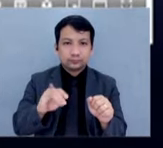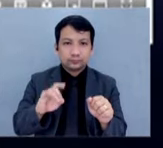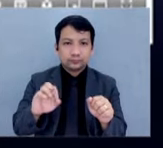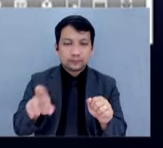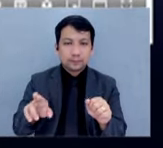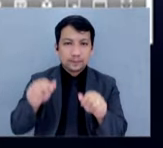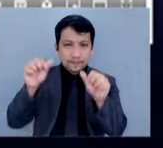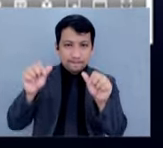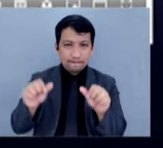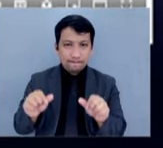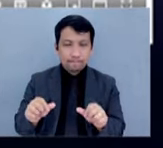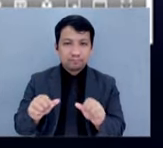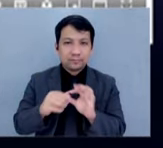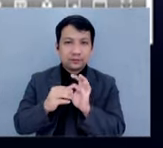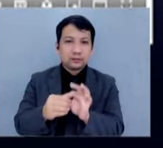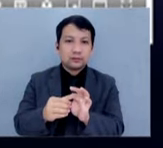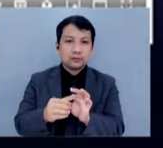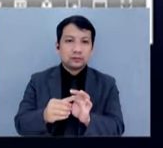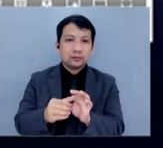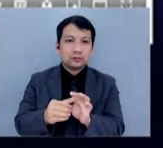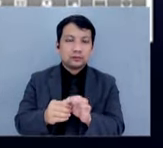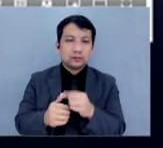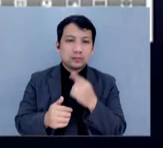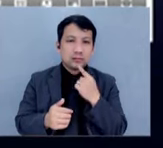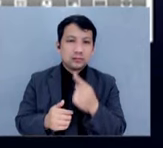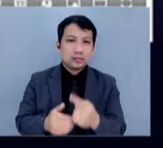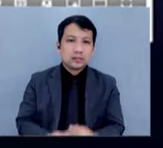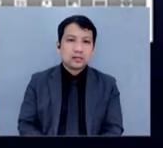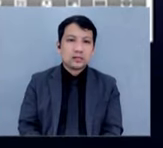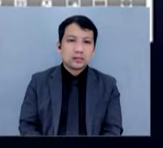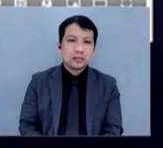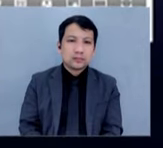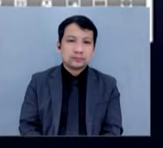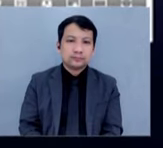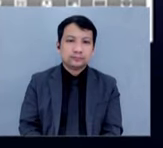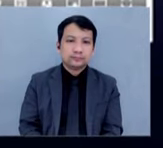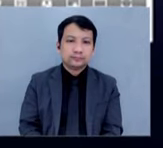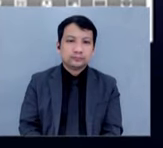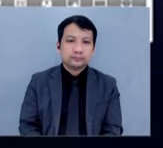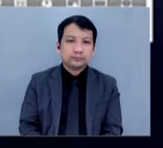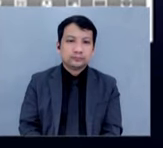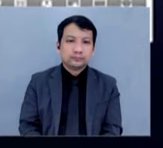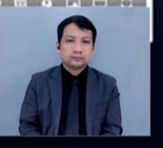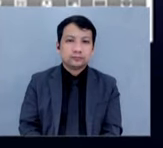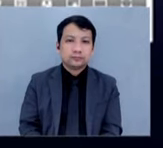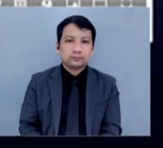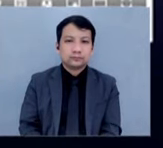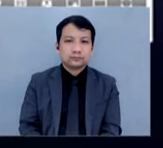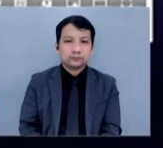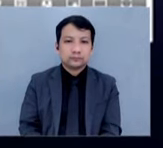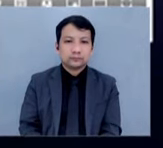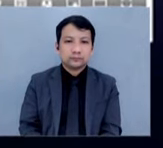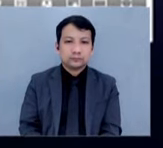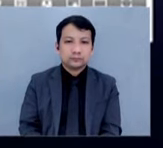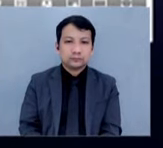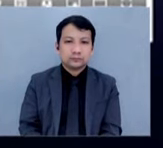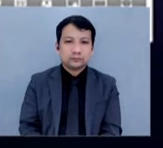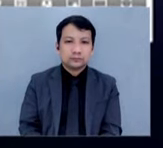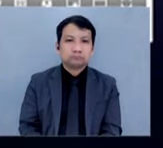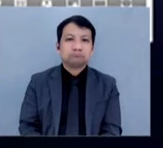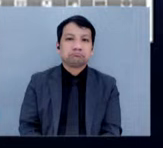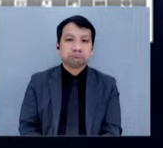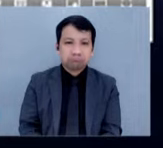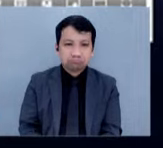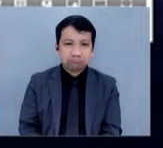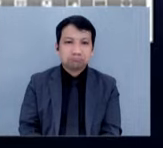sa kanilang Weverse account. I spent 10,000 hours and 10,000 more.